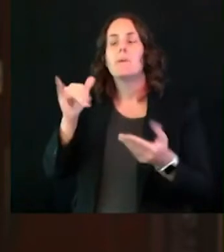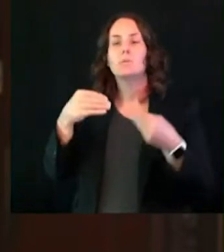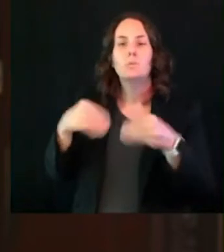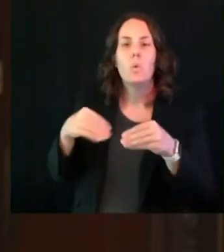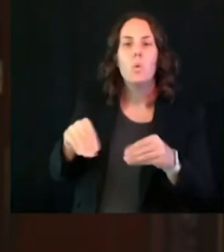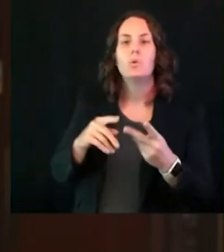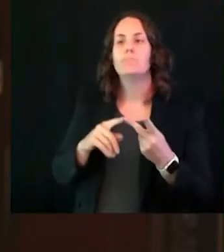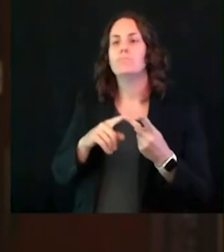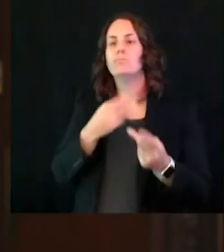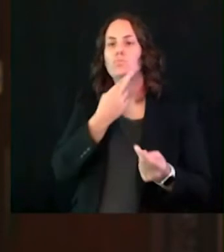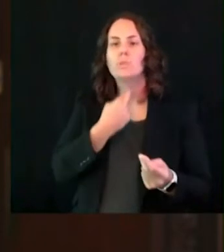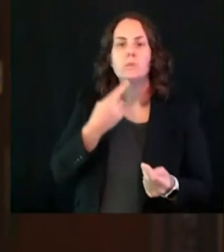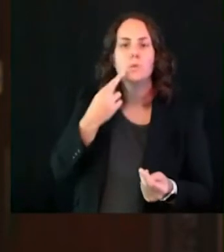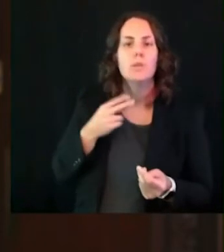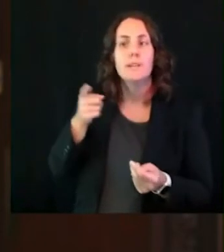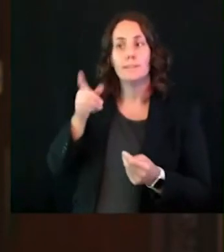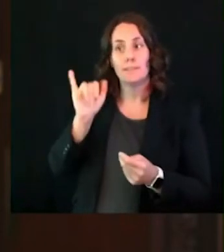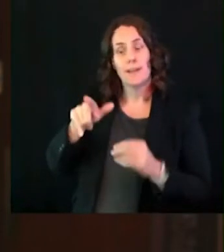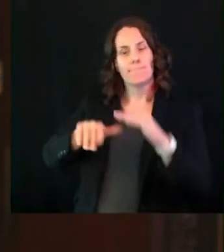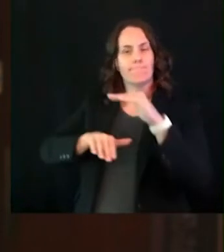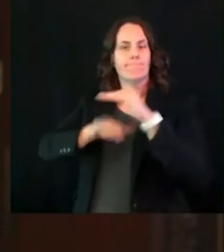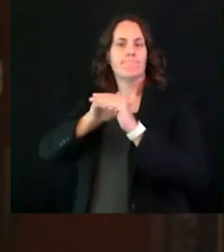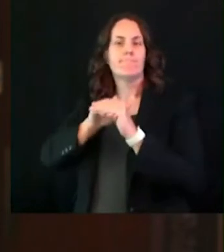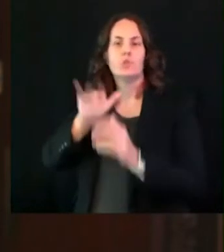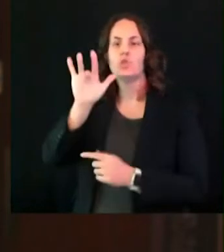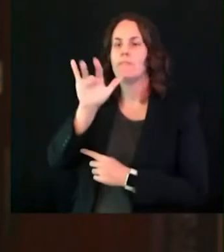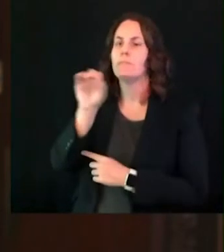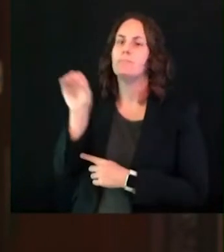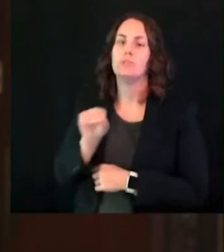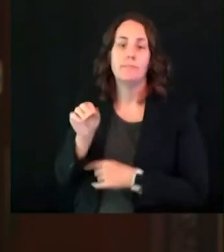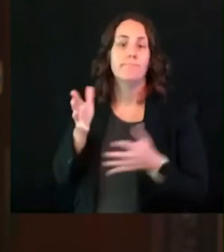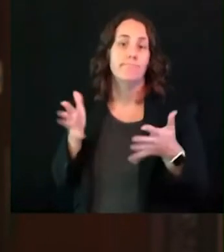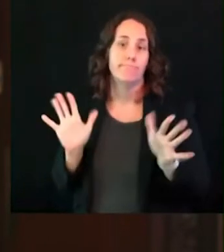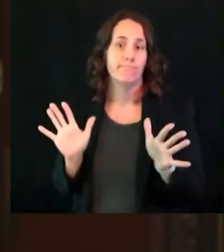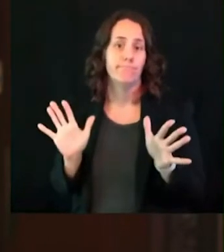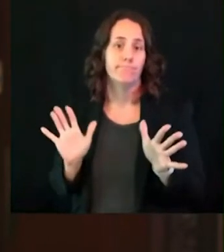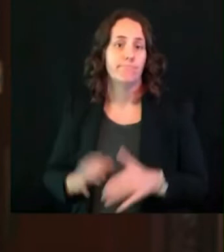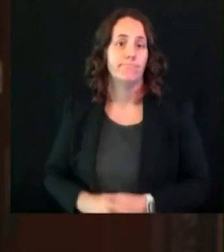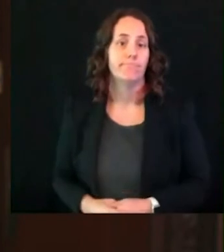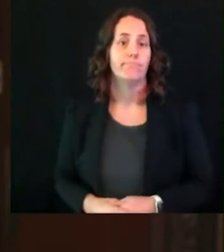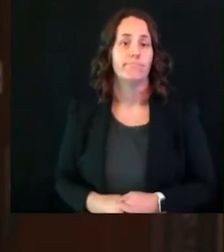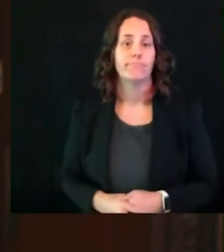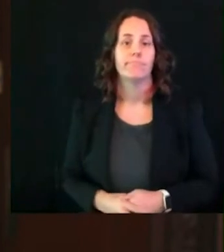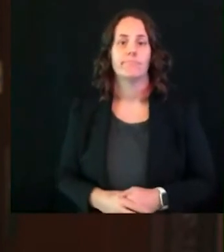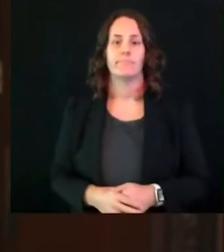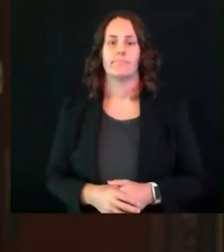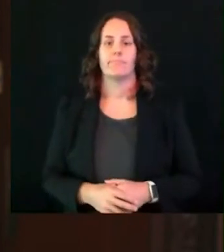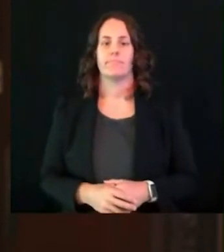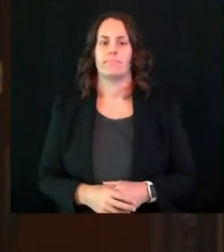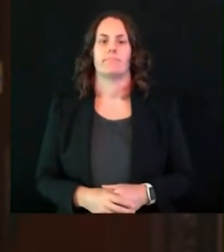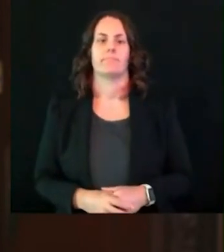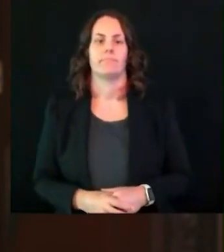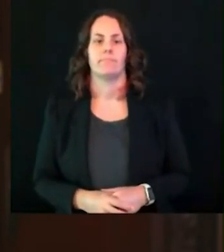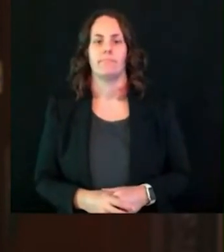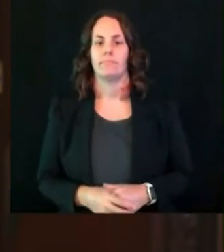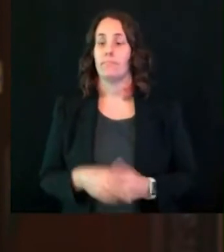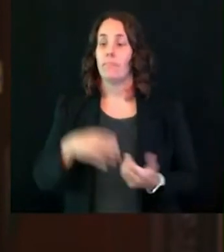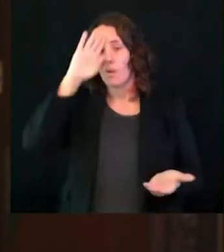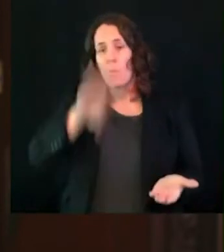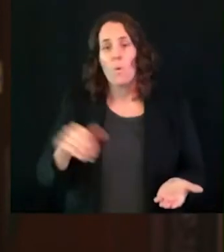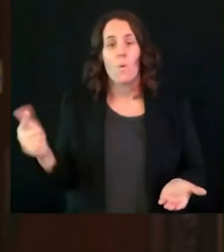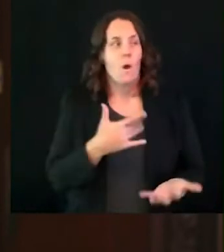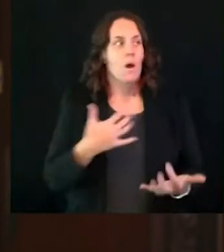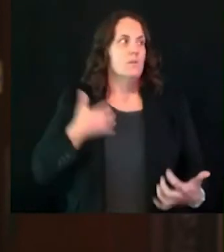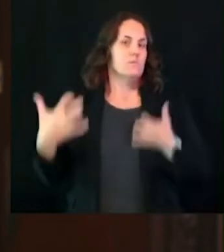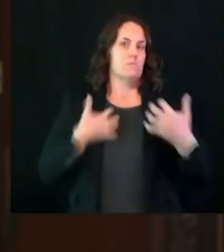get back to our Wisconsin way of life. You and me both. But at the end of the day, whether we like it or not,